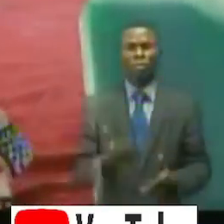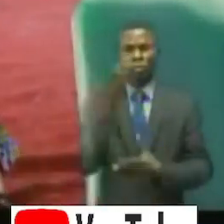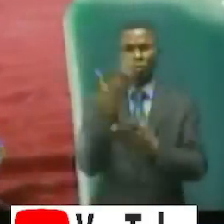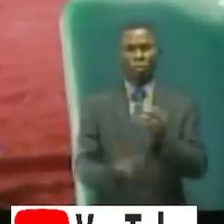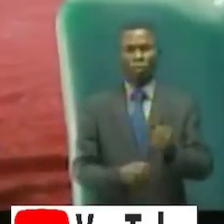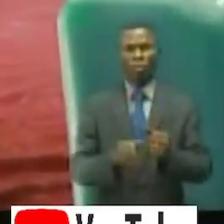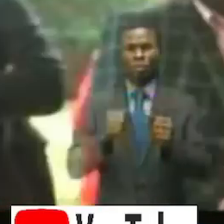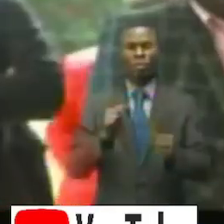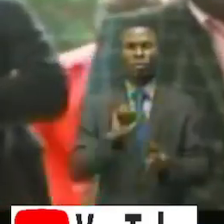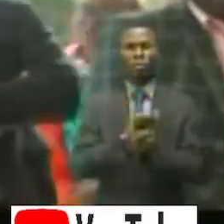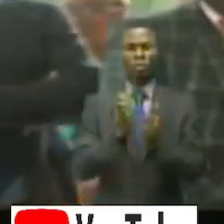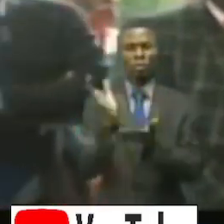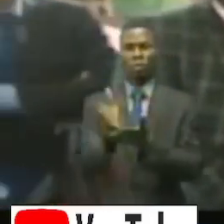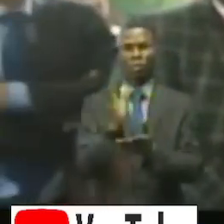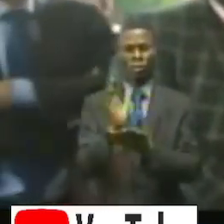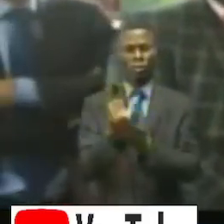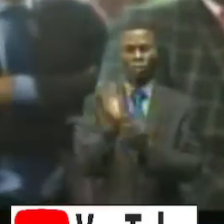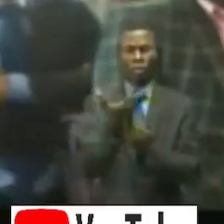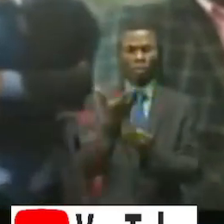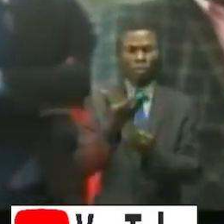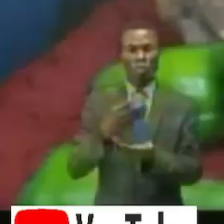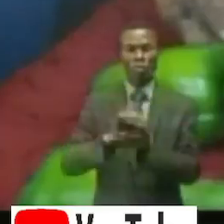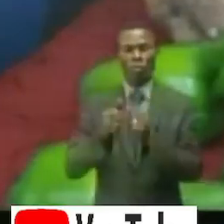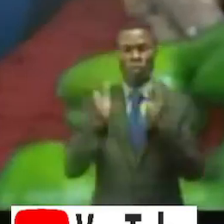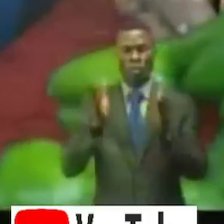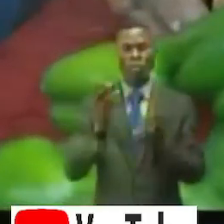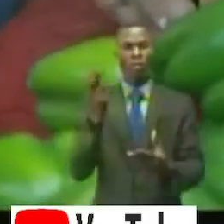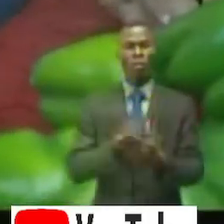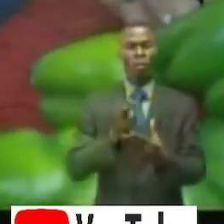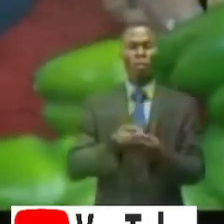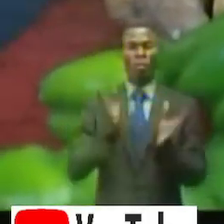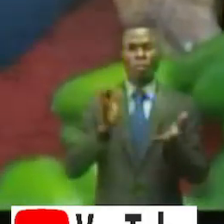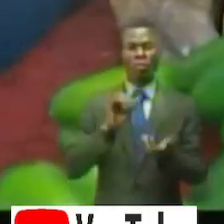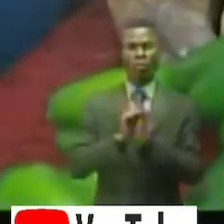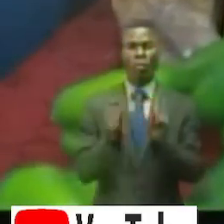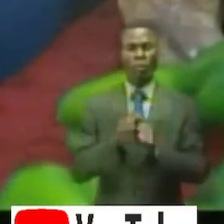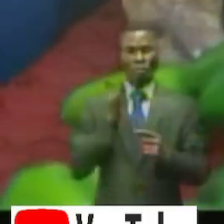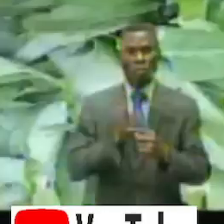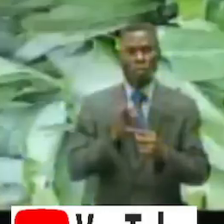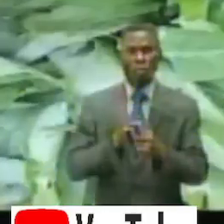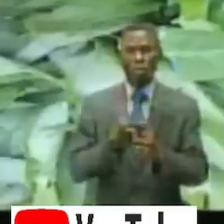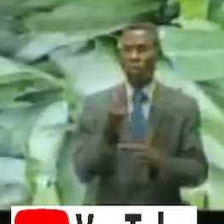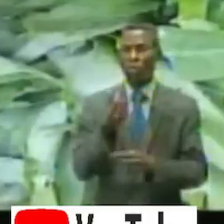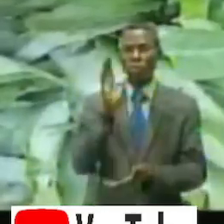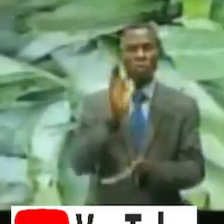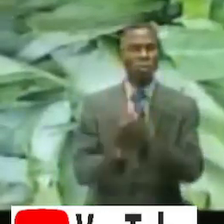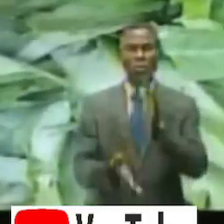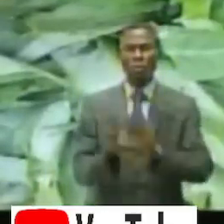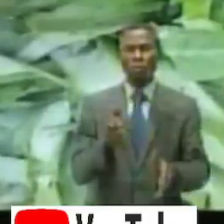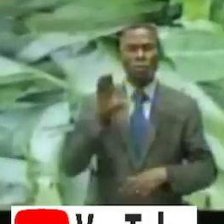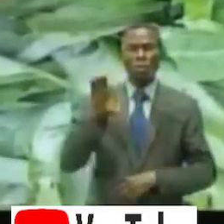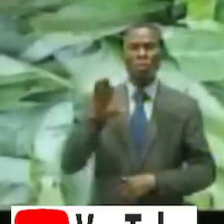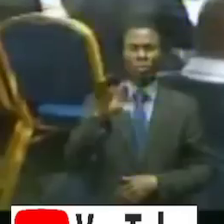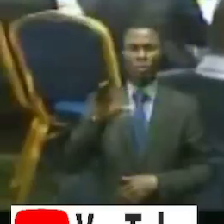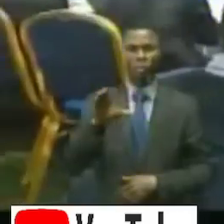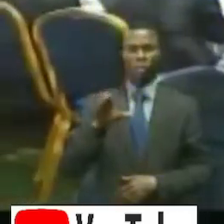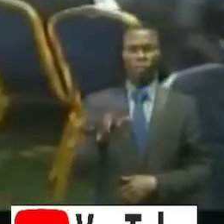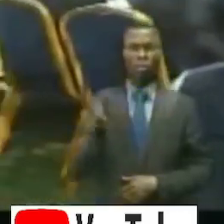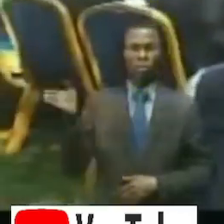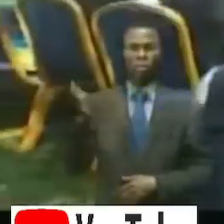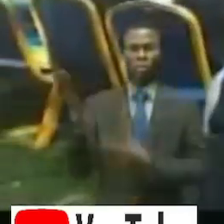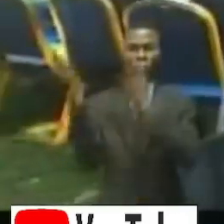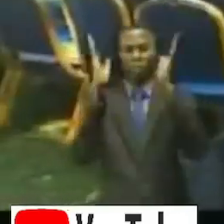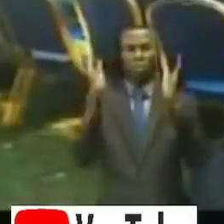de la culture de partage du risque. Son plus grand handicap, le difficile accès au financement auprès de banques. Et la Chambre de